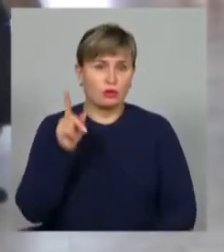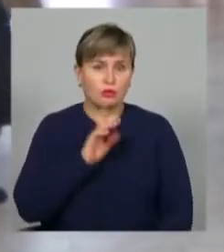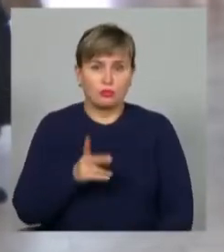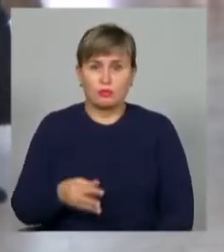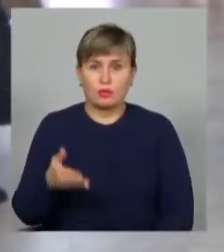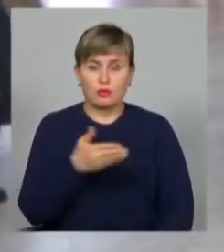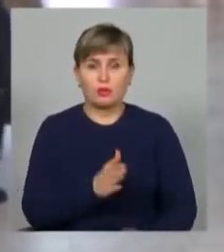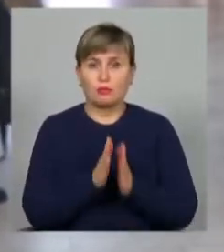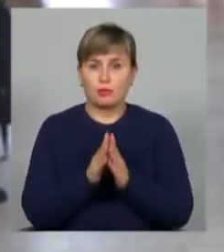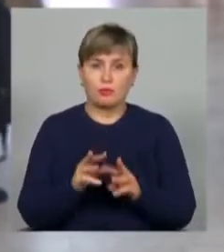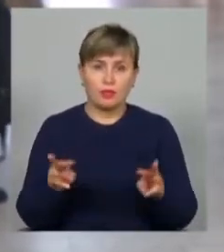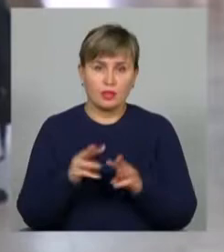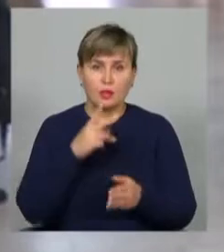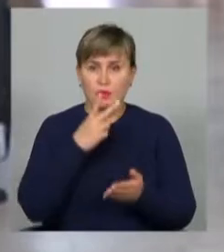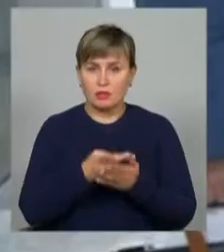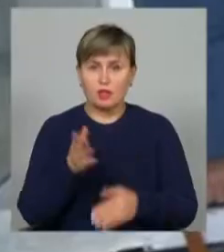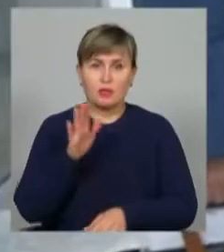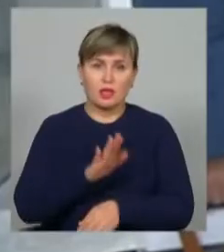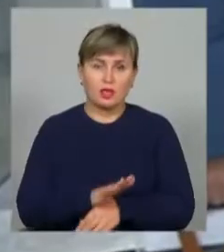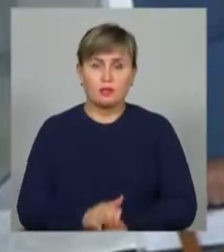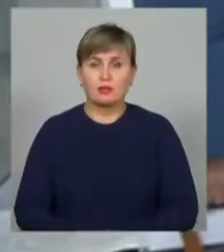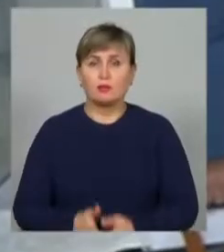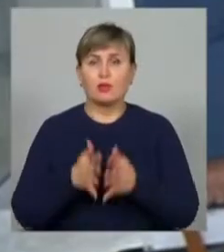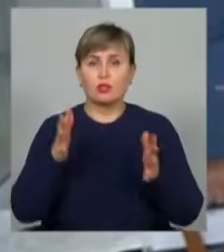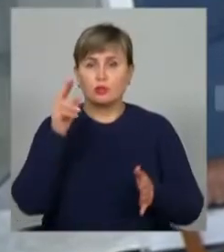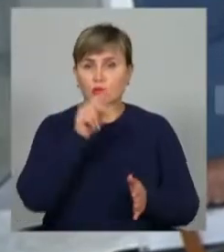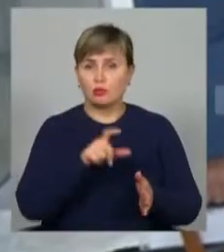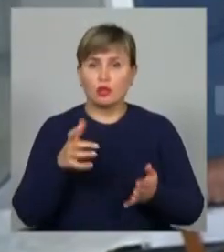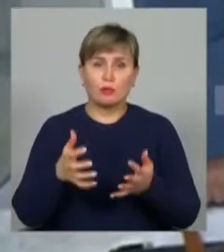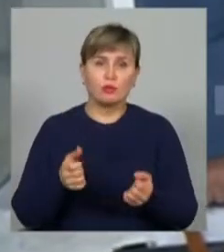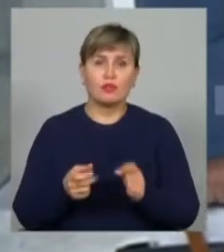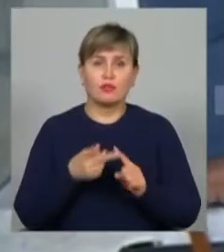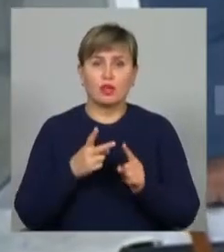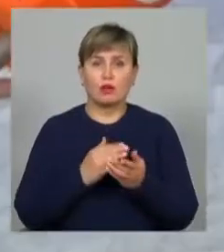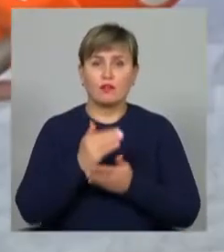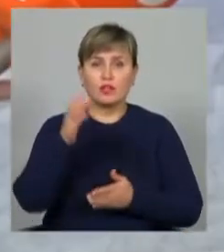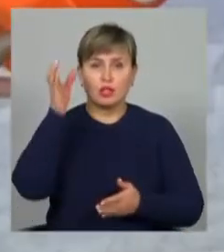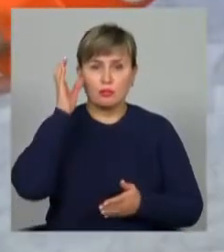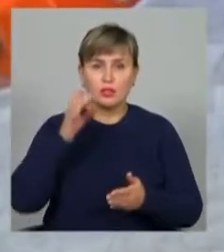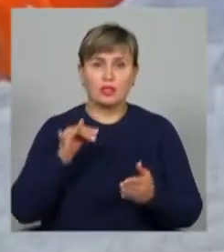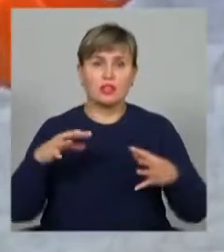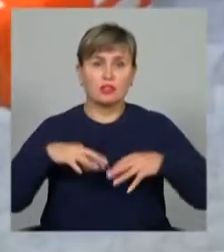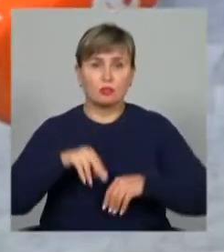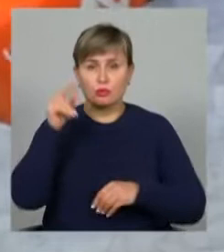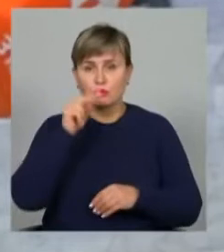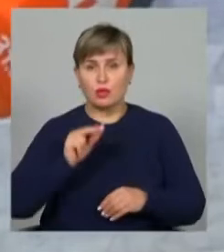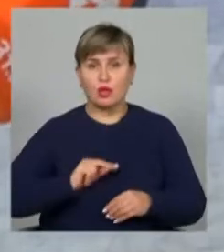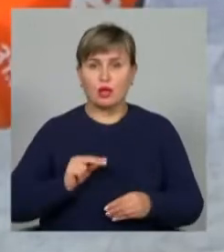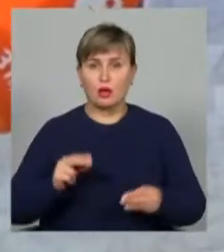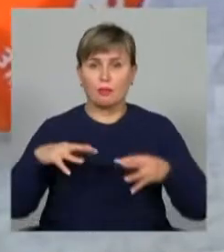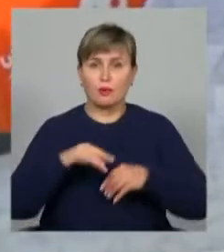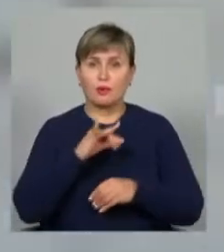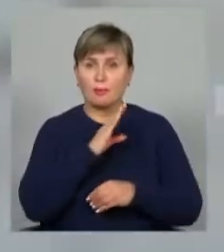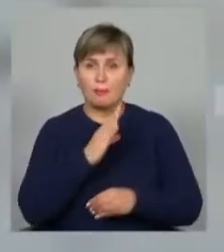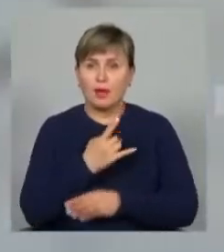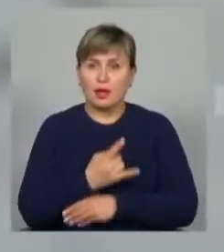нас. Просим министерства пересмотреть приказ. Большинство учащихся получают второе высшее образование и совмещают учебу, работу и